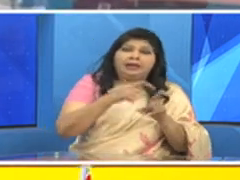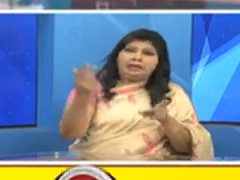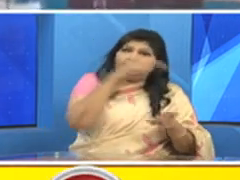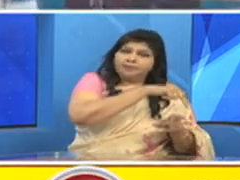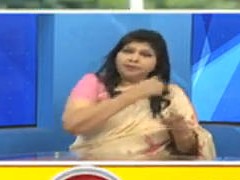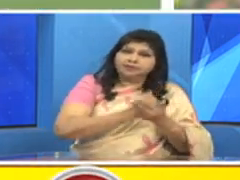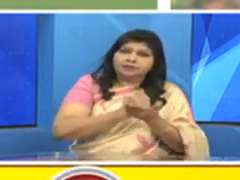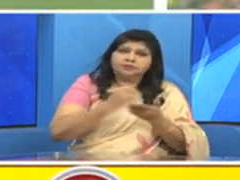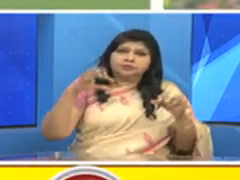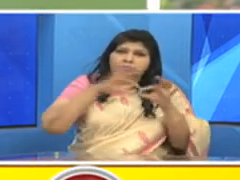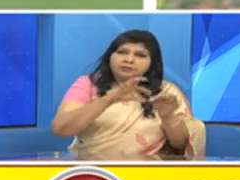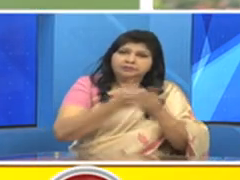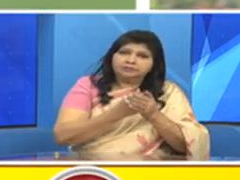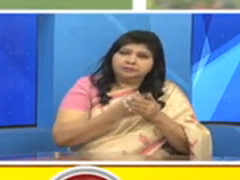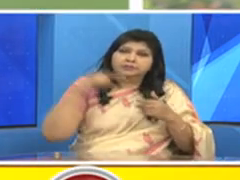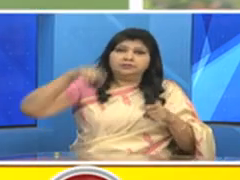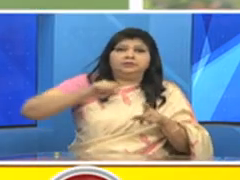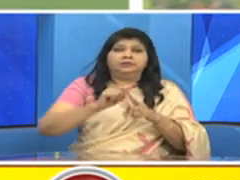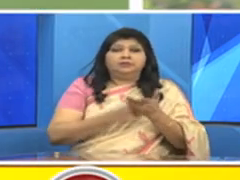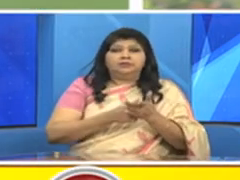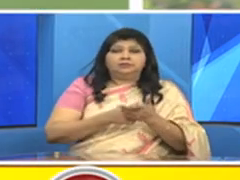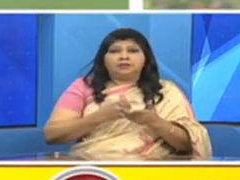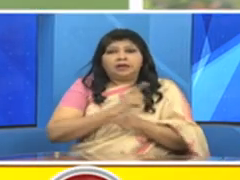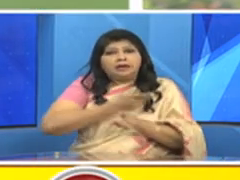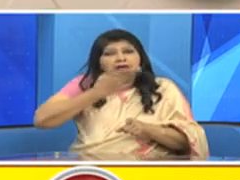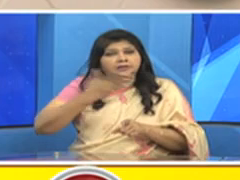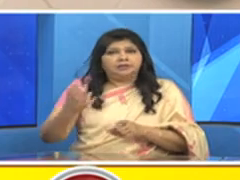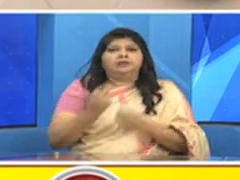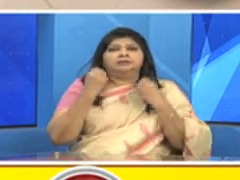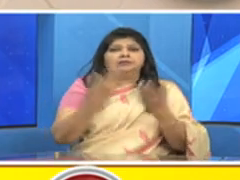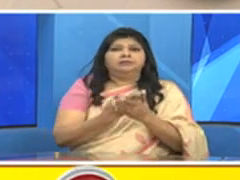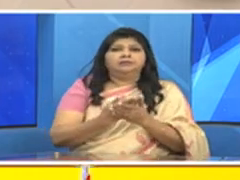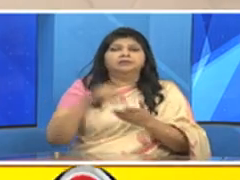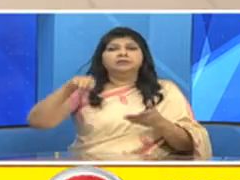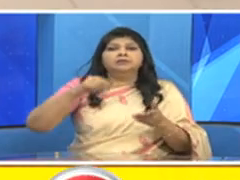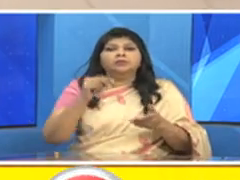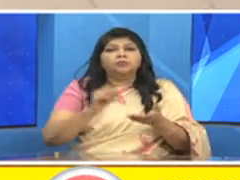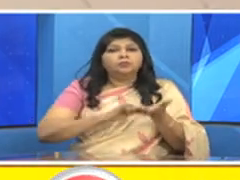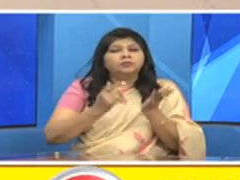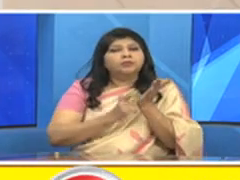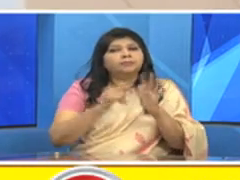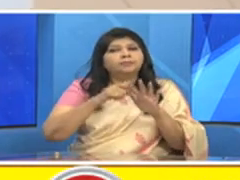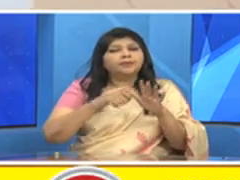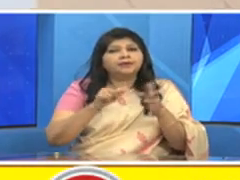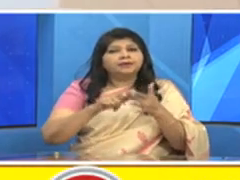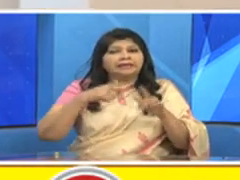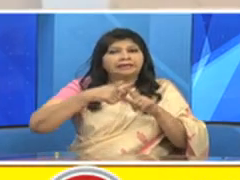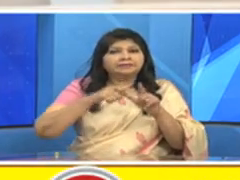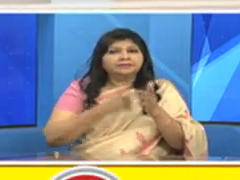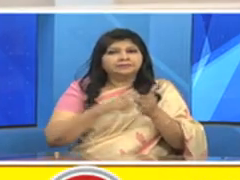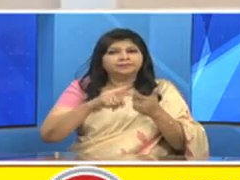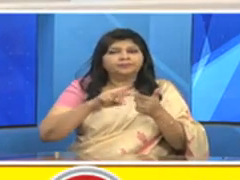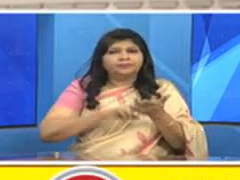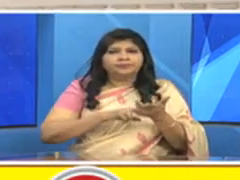की और आज प्रशांत वहां पर प्रशिक्षण प्राप्त कर रहे हैं। मुंबई की करीना शांक्ता की कहानी में किसी